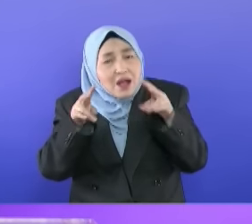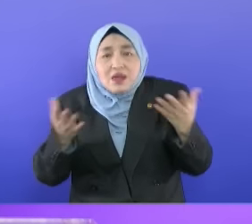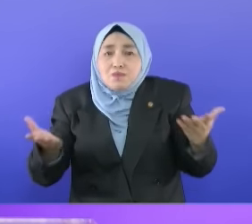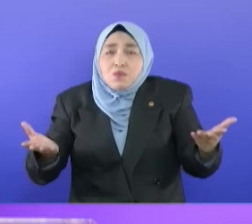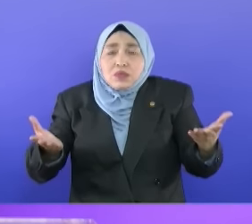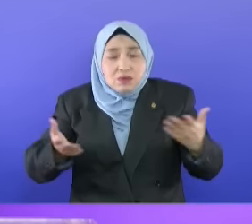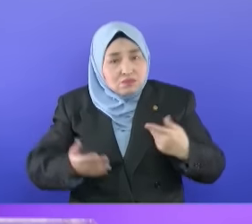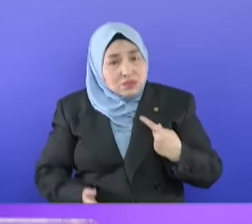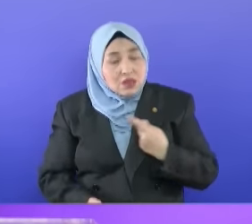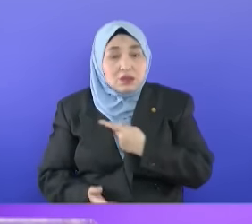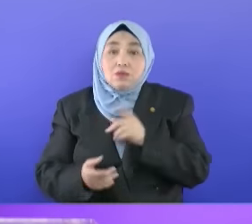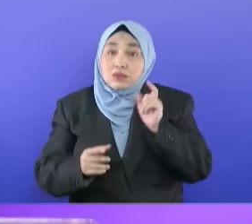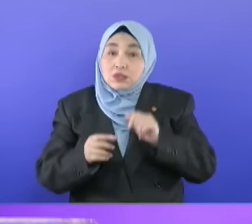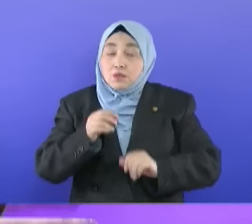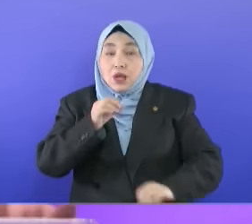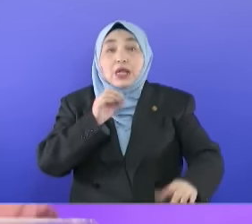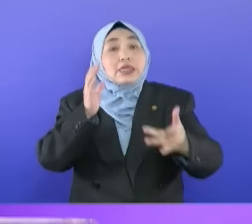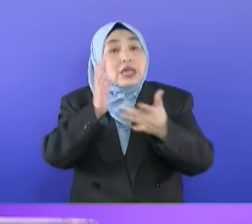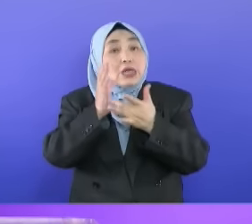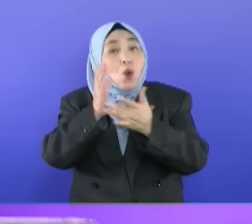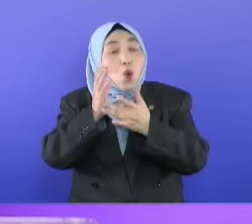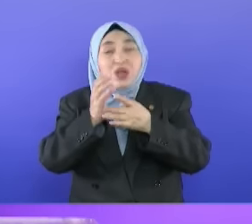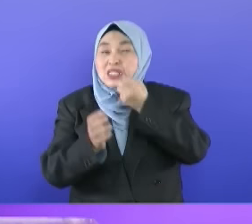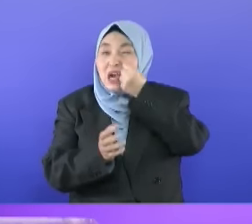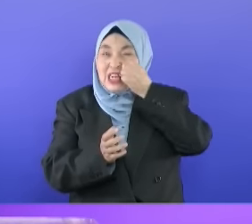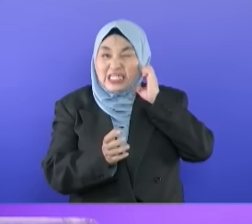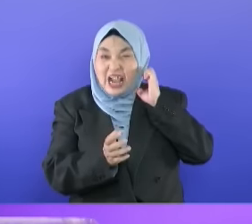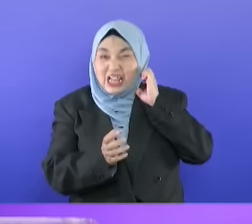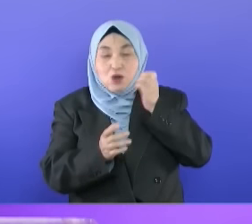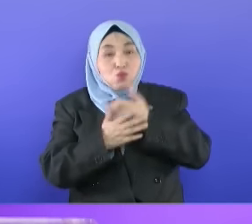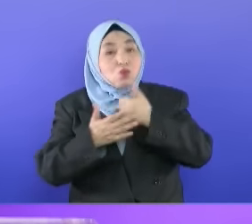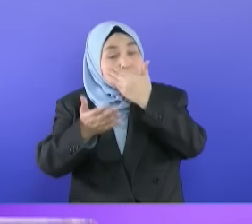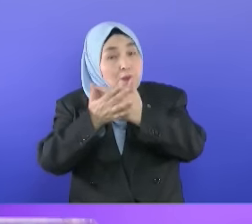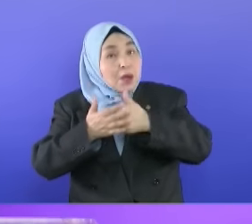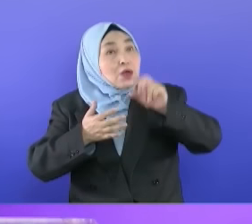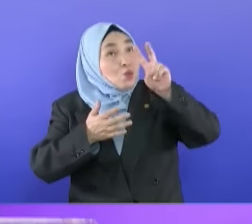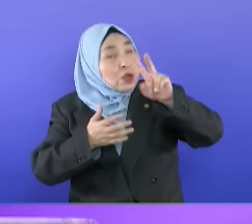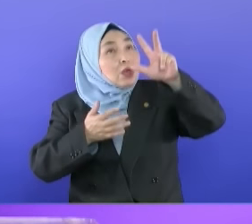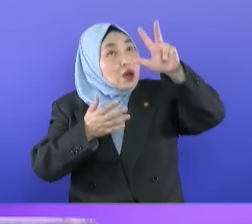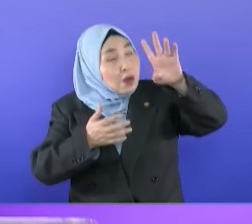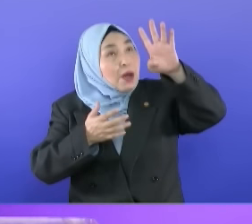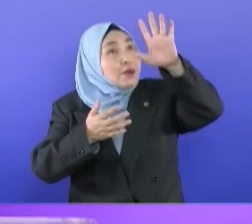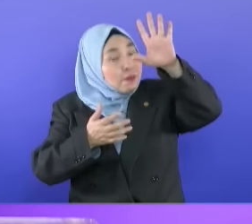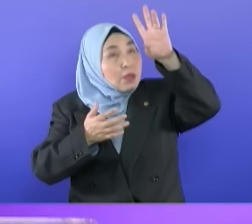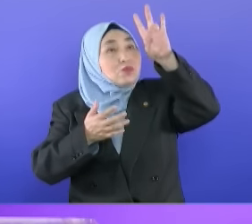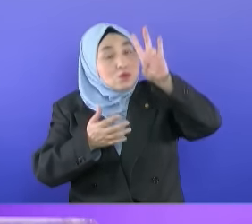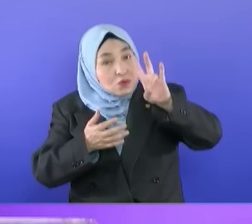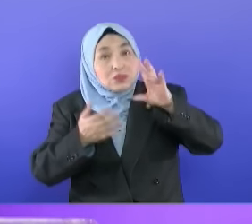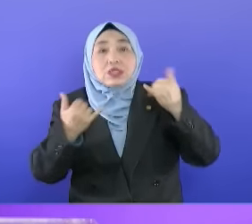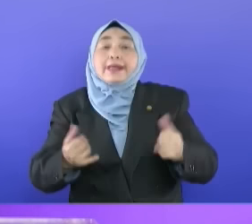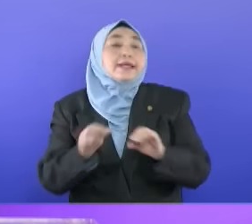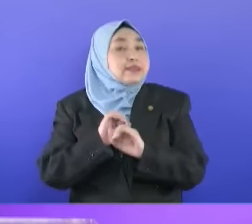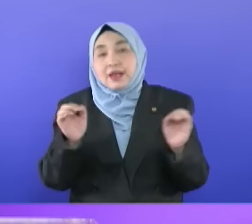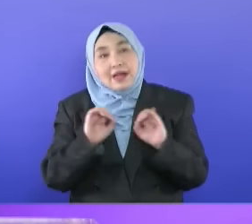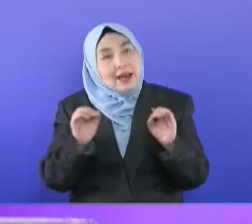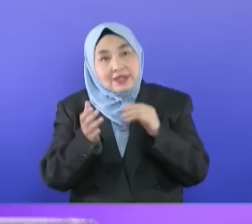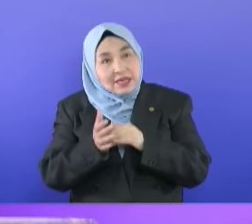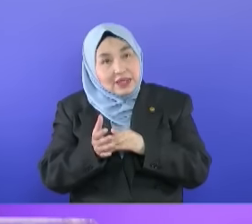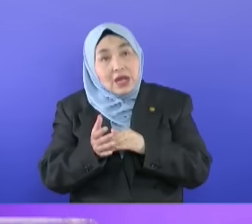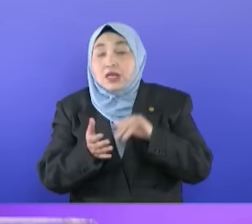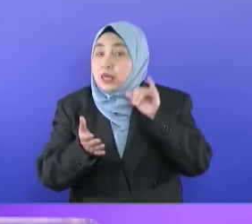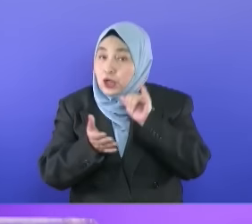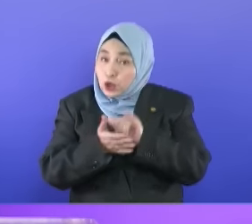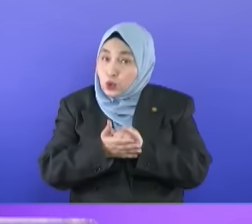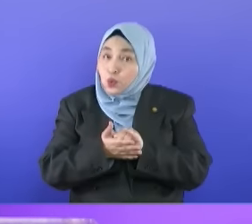kita pakai teknologi yang canggih untuk sampai langit kedua ketiga keempat kelima ke-67 Sedangkan ini tak ada lagi lah ya eee